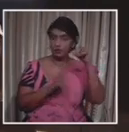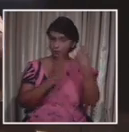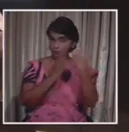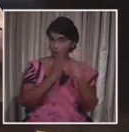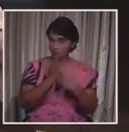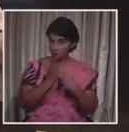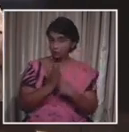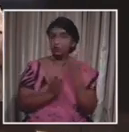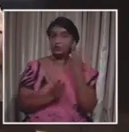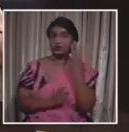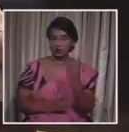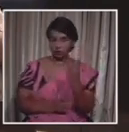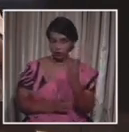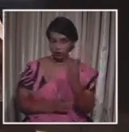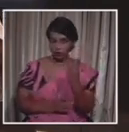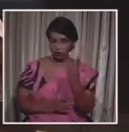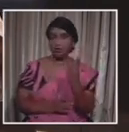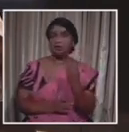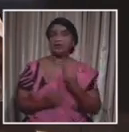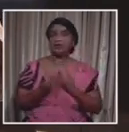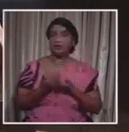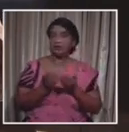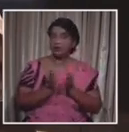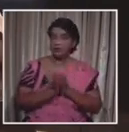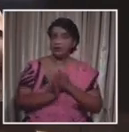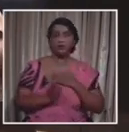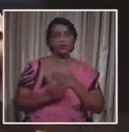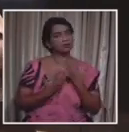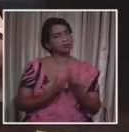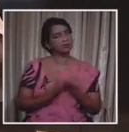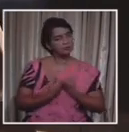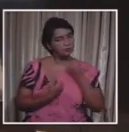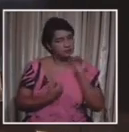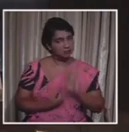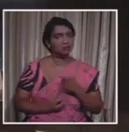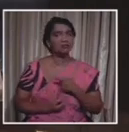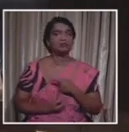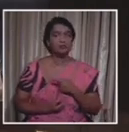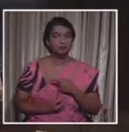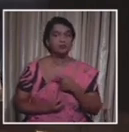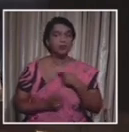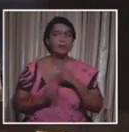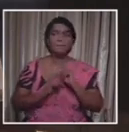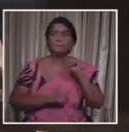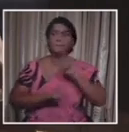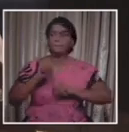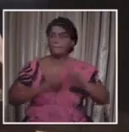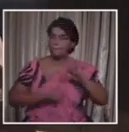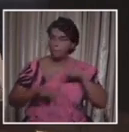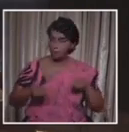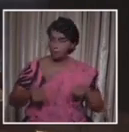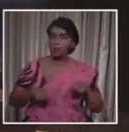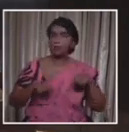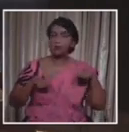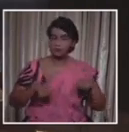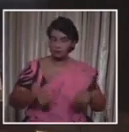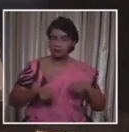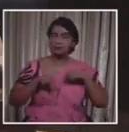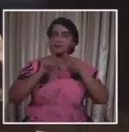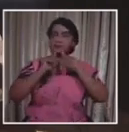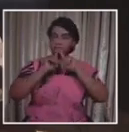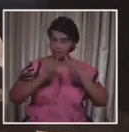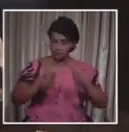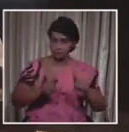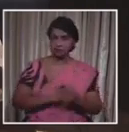යෝජනා තුන මා විසින් බාරගන්නා ලද බව පාර්ලිමේන්තුවට මෙයින් ප්‍රකාශ